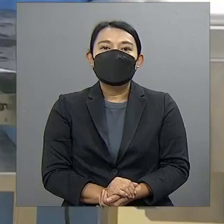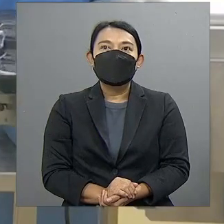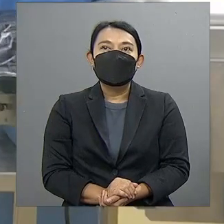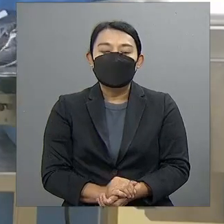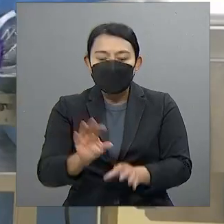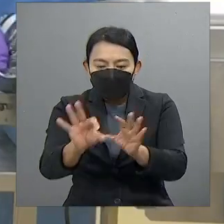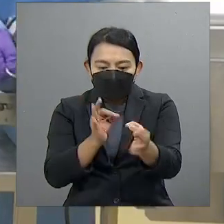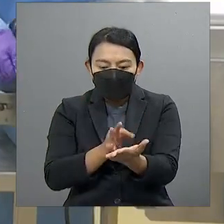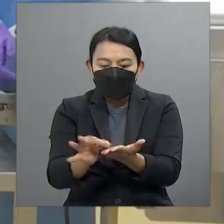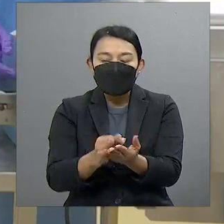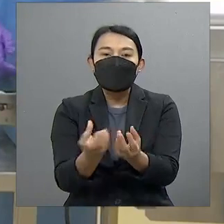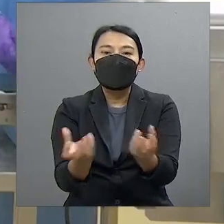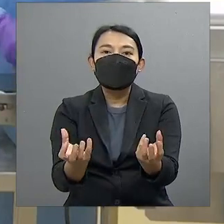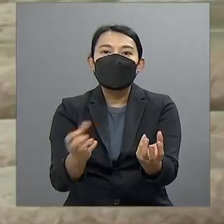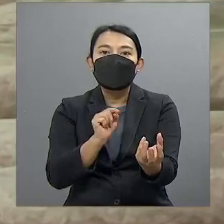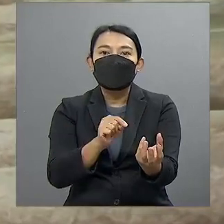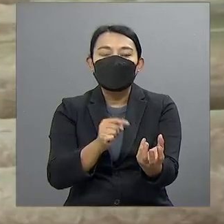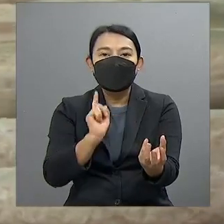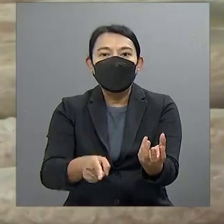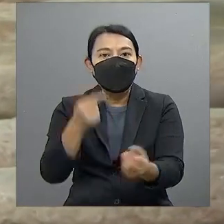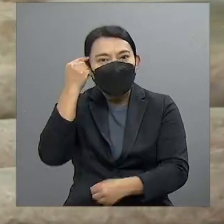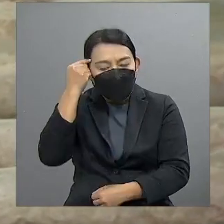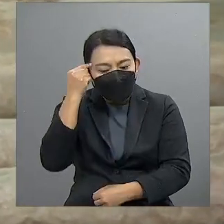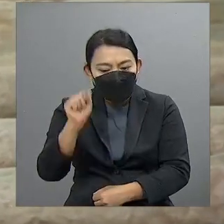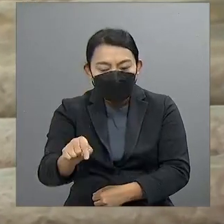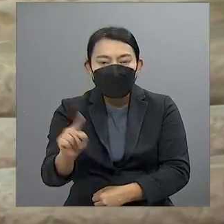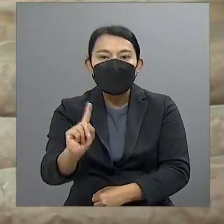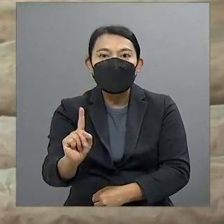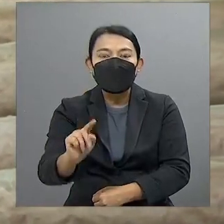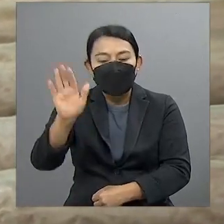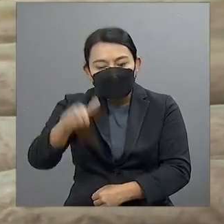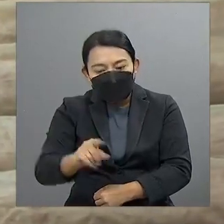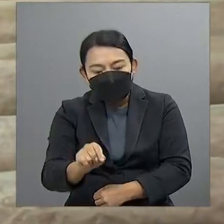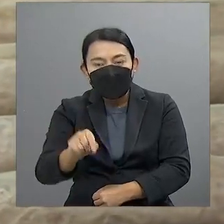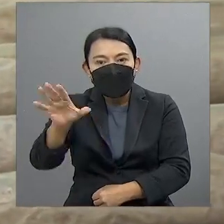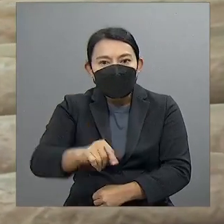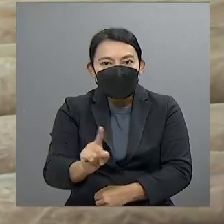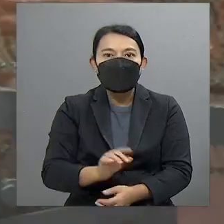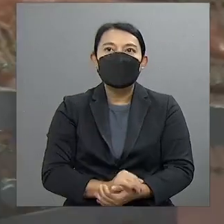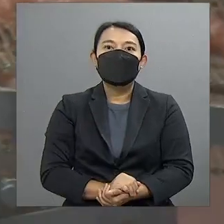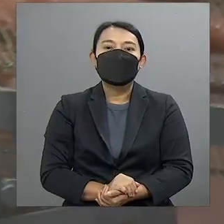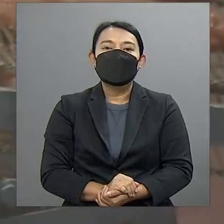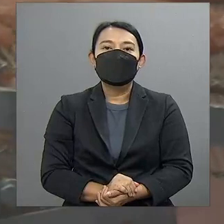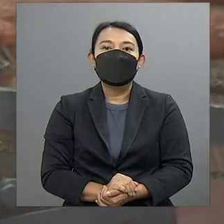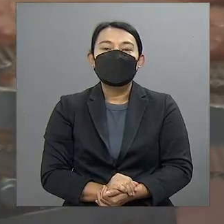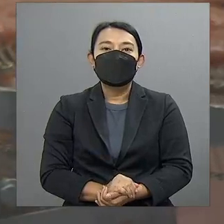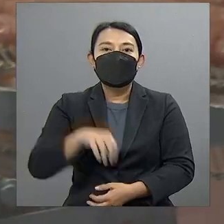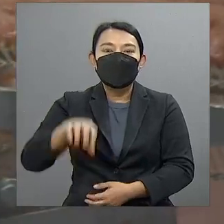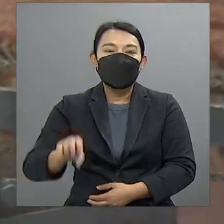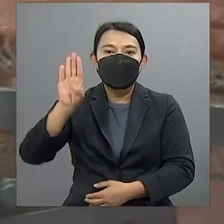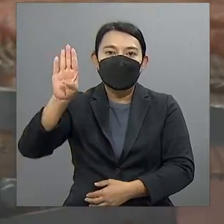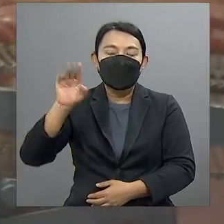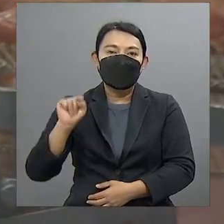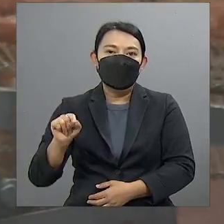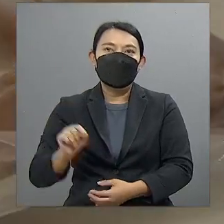ก็ต้องทราบนะครับว่าแหล่งที่มาจริงๆมาจากที่ไหนนะครับรวมถึงเรื่องของบางบริษัทหรือว่าบางผลิตภัณฑ์นะครับก็จะ